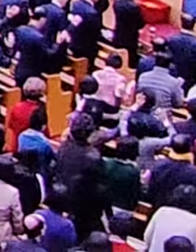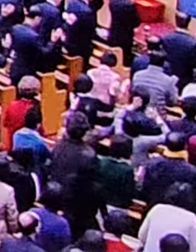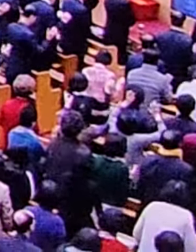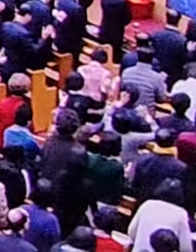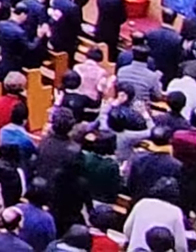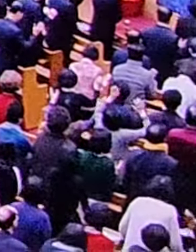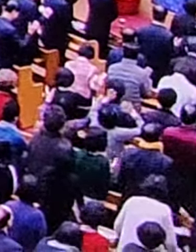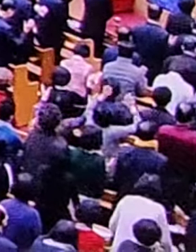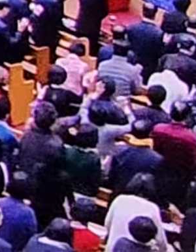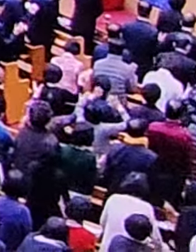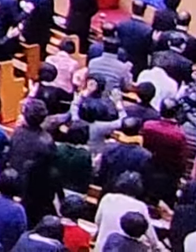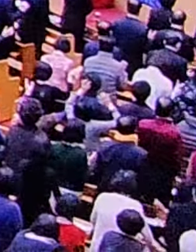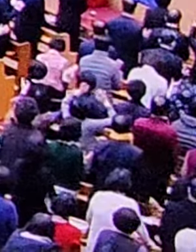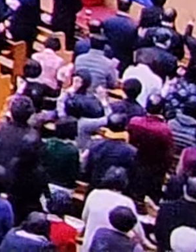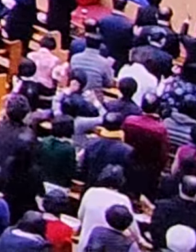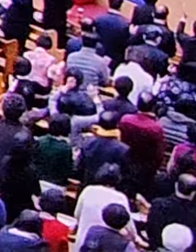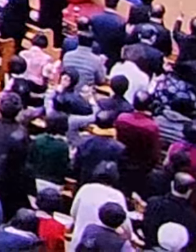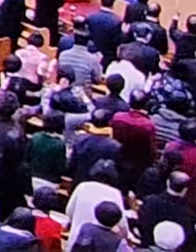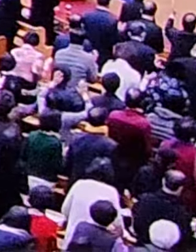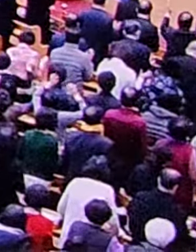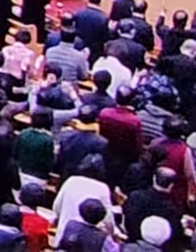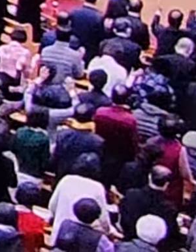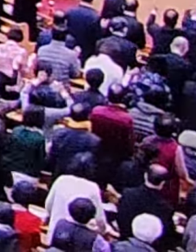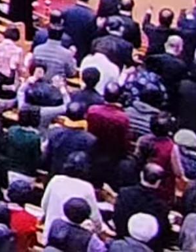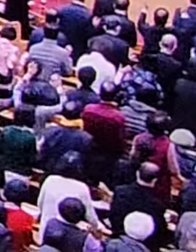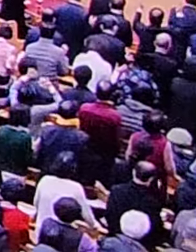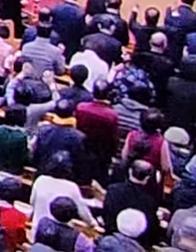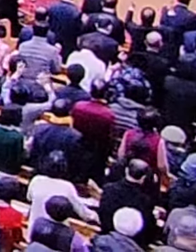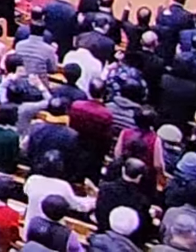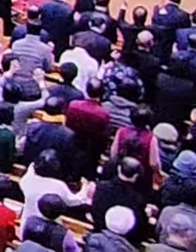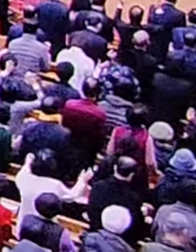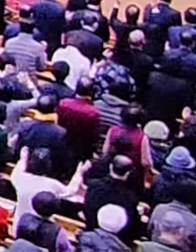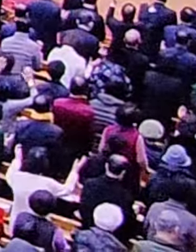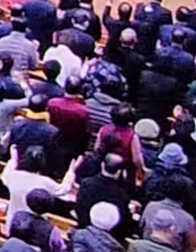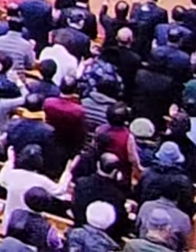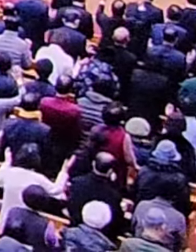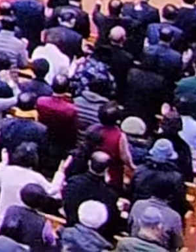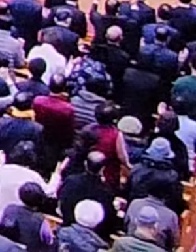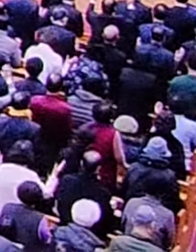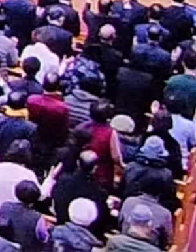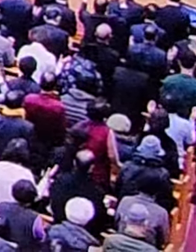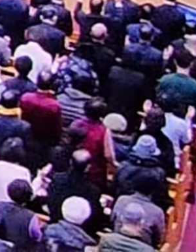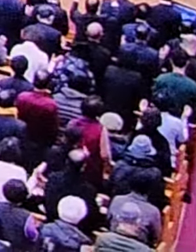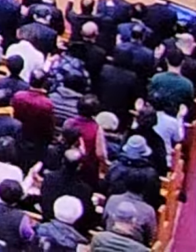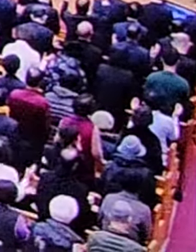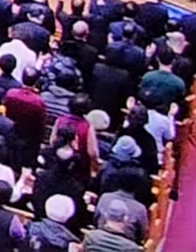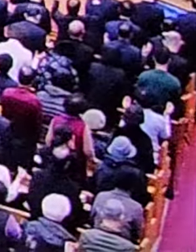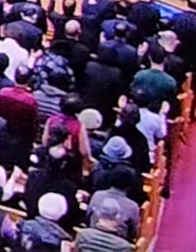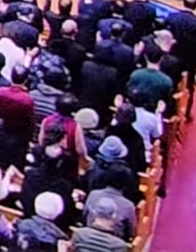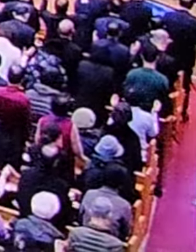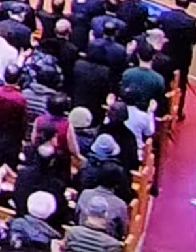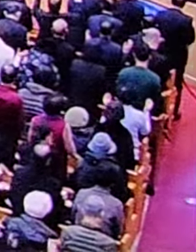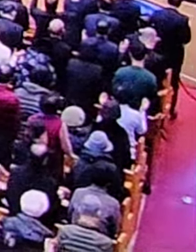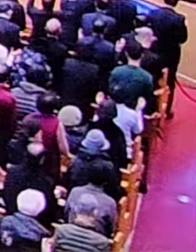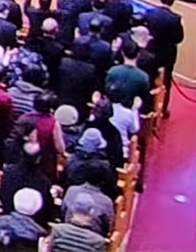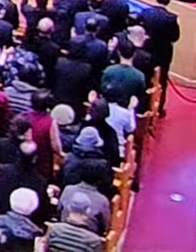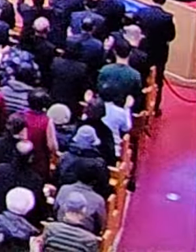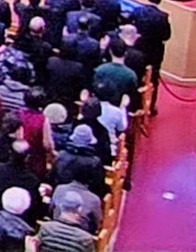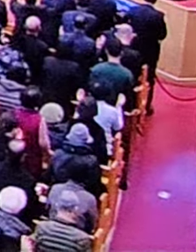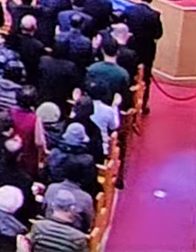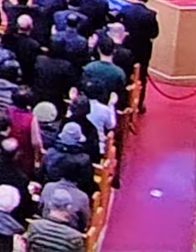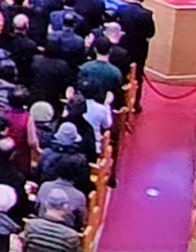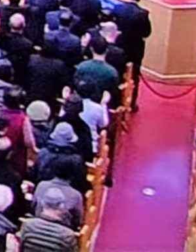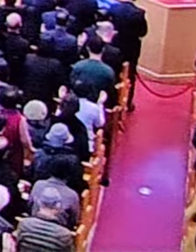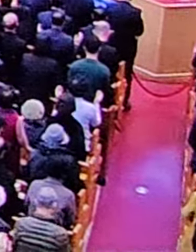애도 들어가서 삶을 사랑하는 죄보다 되게 하여 주옵소서. 자손 만대 하나님의 복이 임하게 하여 주옵소서. 오 주님만 믿고 여 바라봅니다. 하나님의 영광이